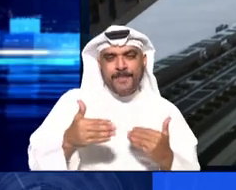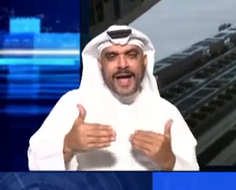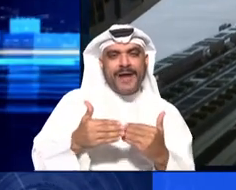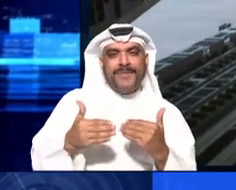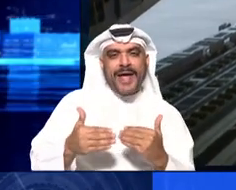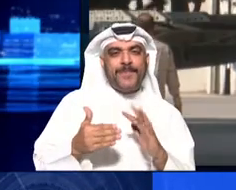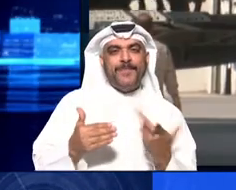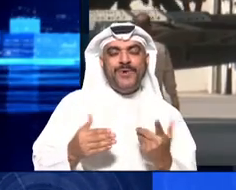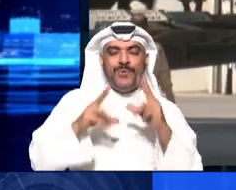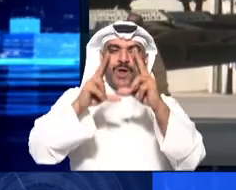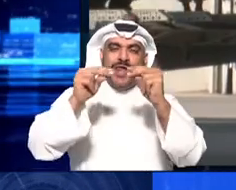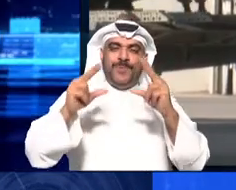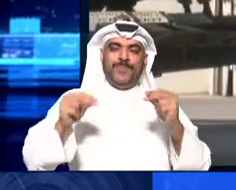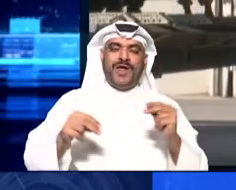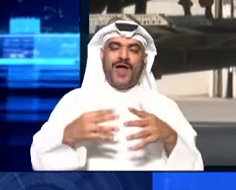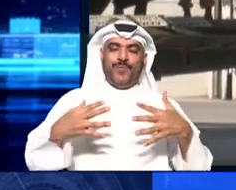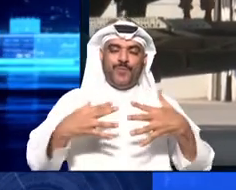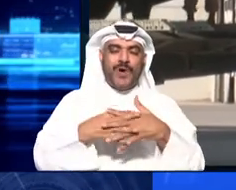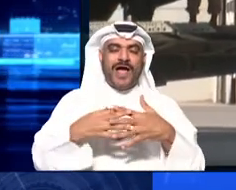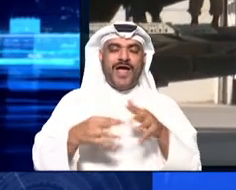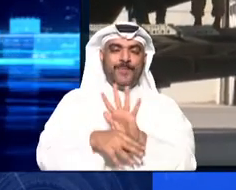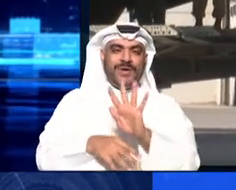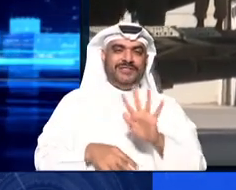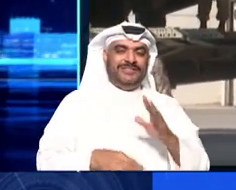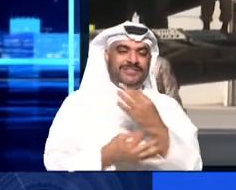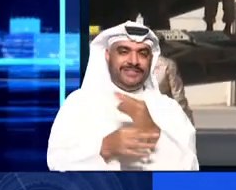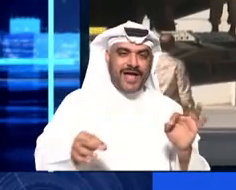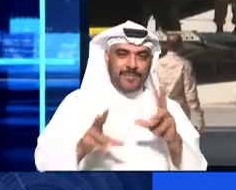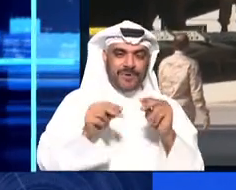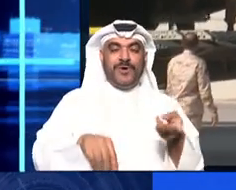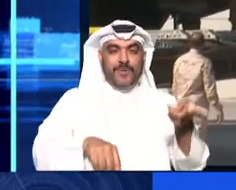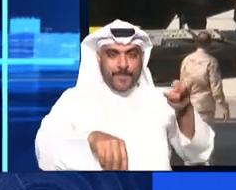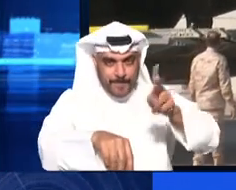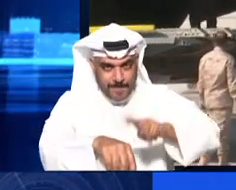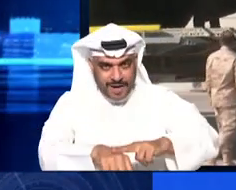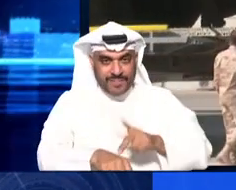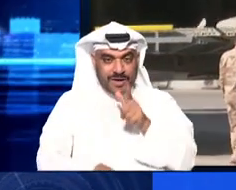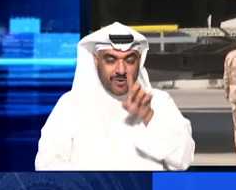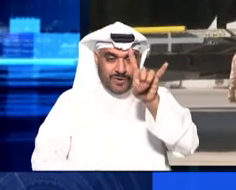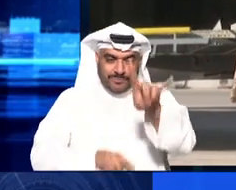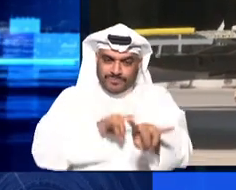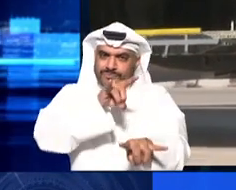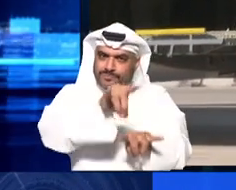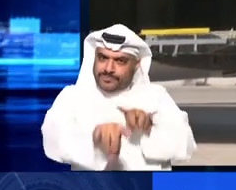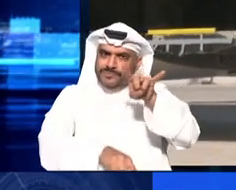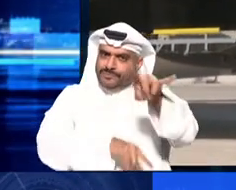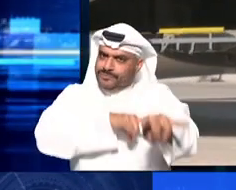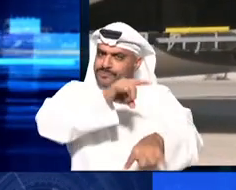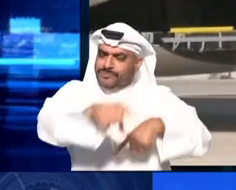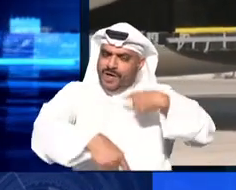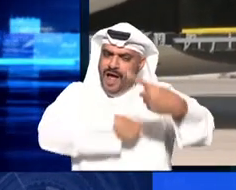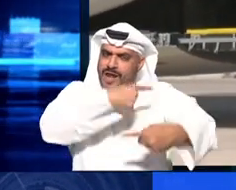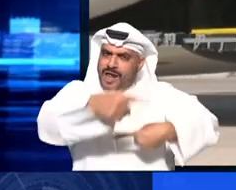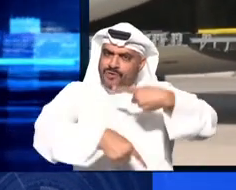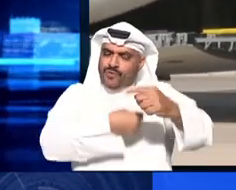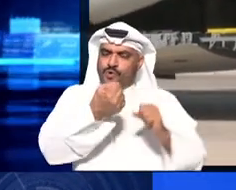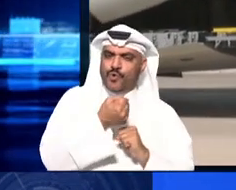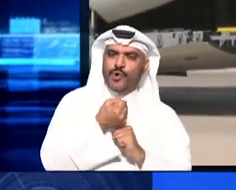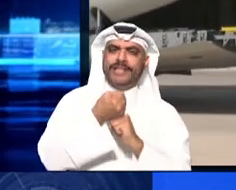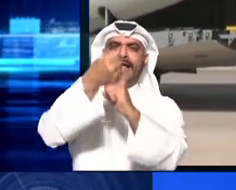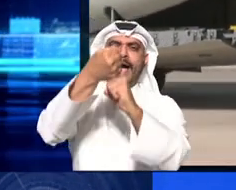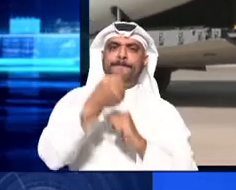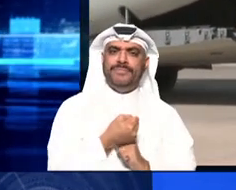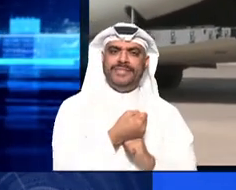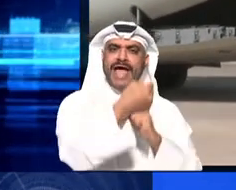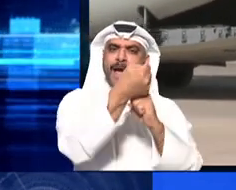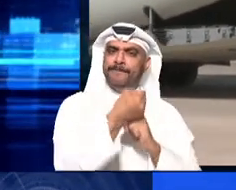لبنان ومن شعب لبنان. وأكد مرة أخرى أن هذا الجسر سيتواصل، وهذا الدعم سيتواصل على